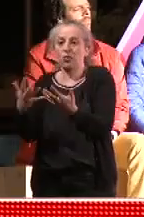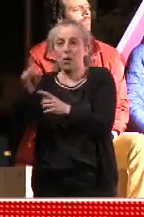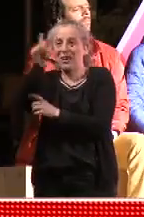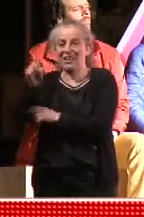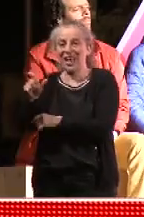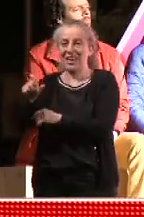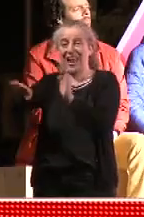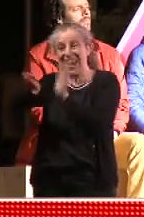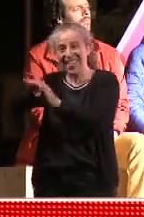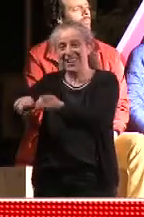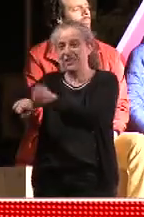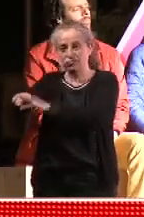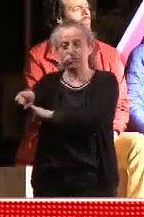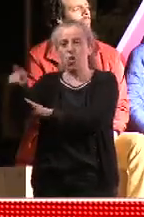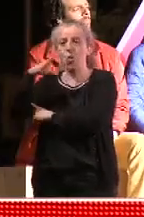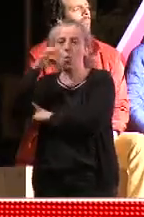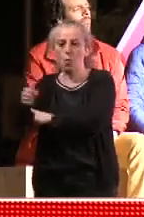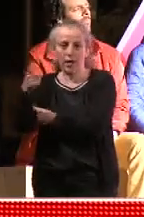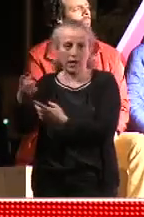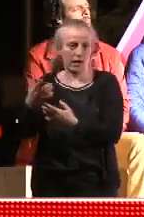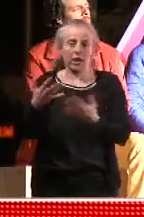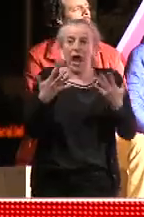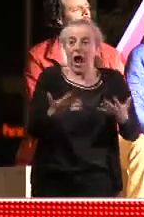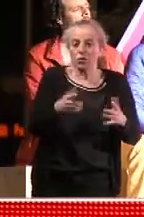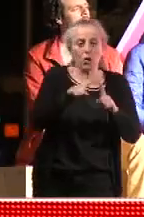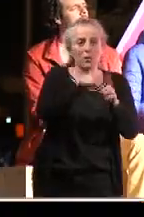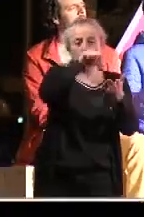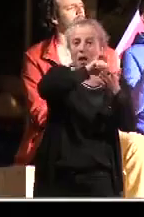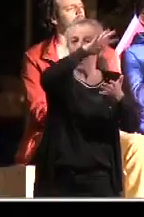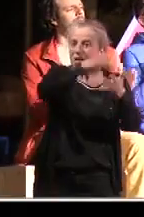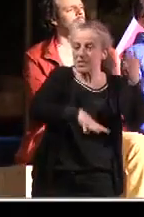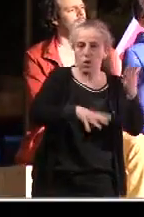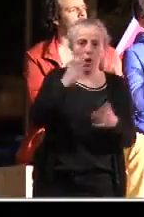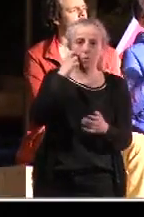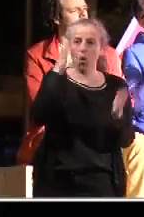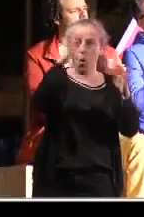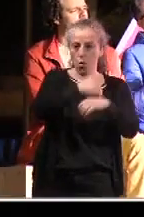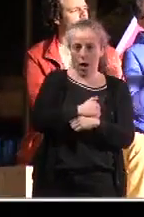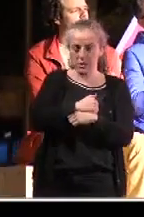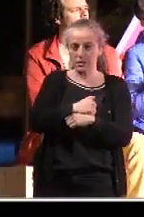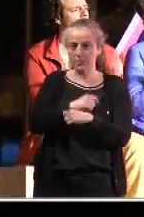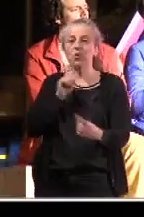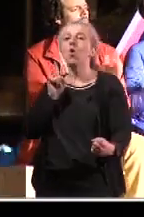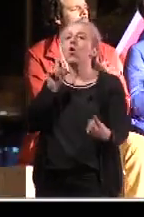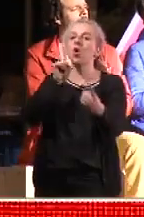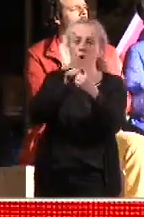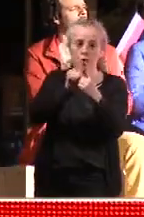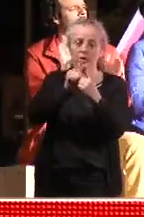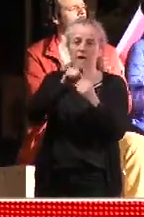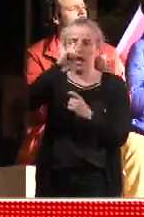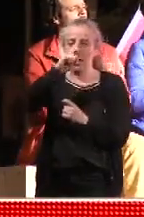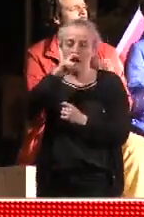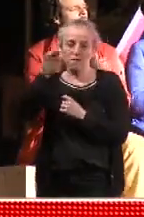Barcelona és un referent de ciutat sense por, que desafia el feixisme, que reivindica el feminisme, que reivindica